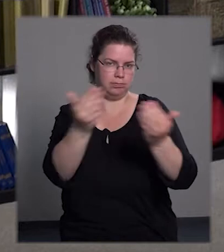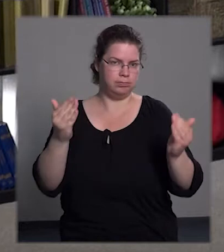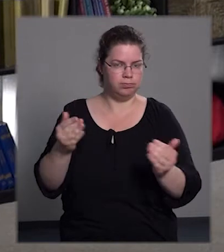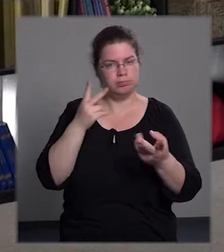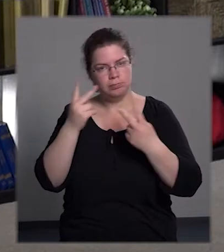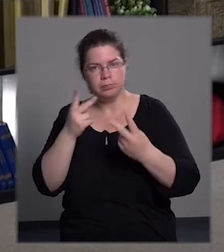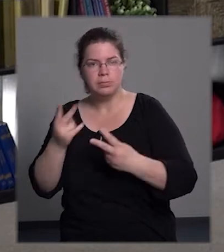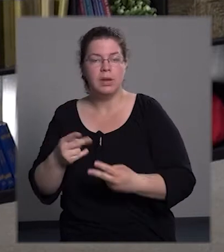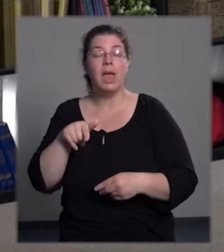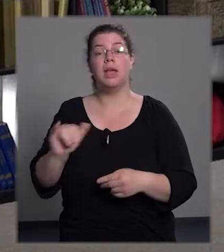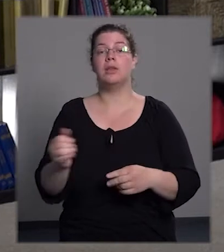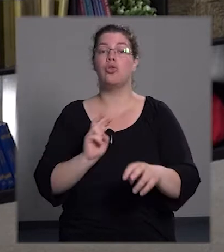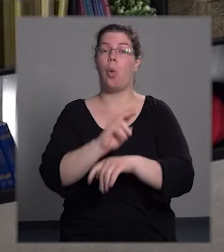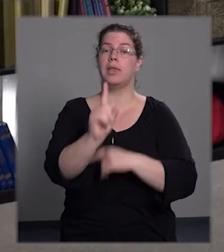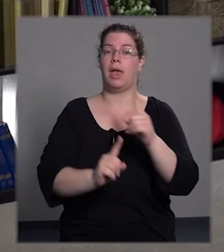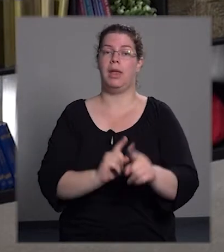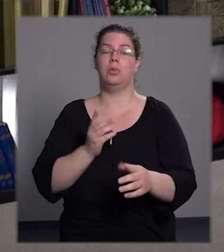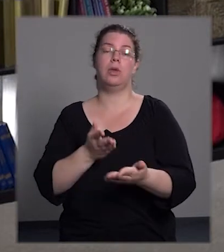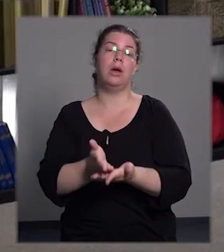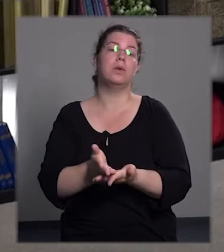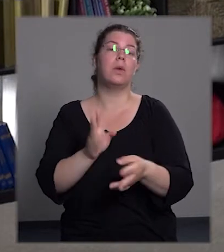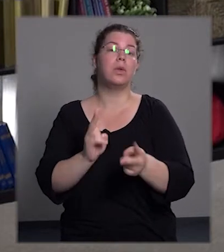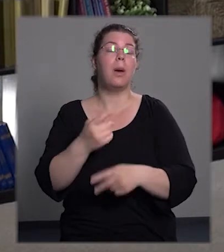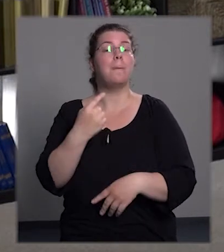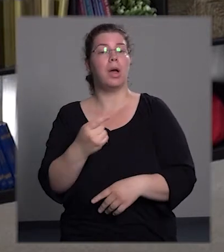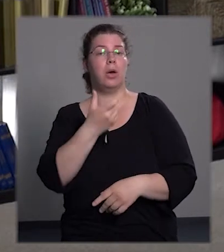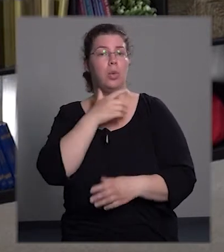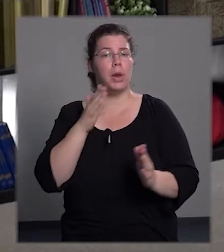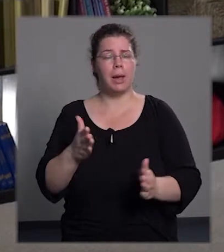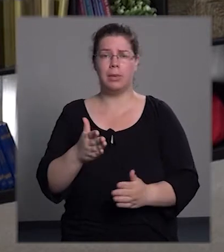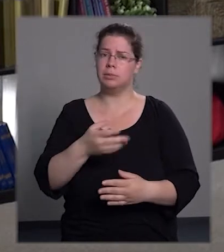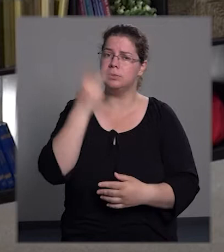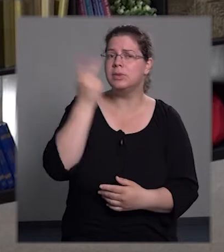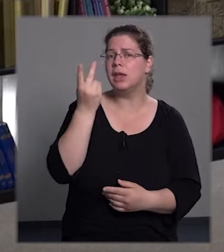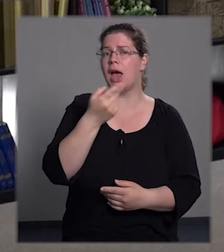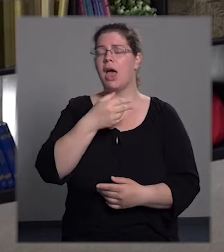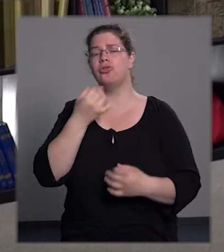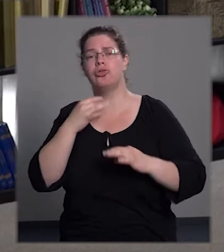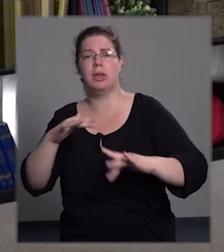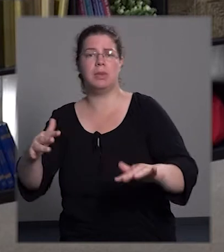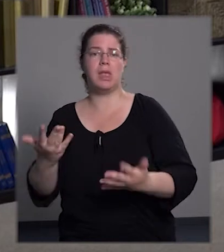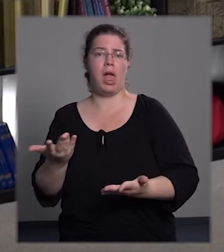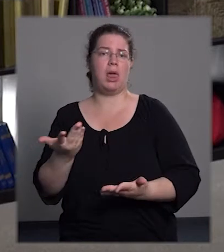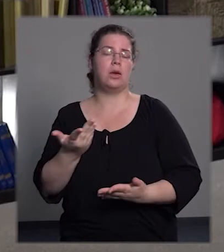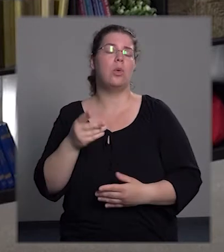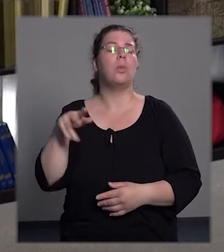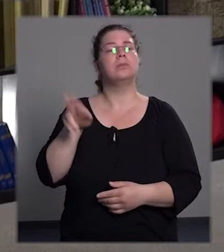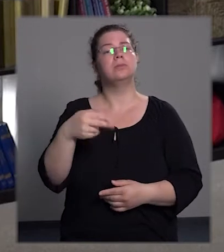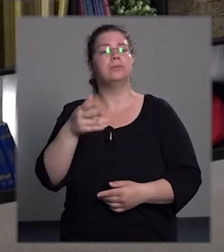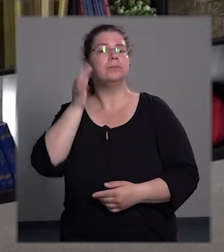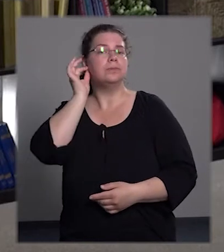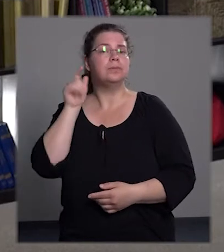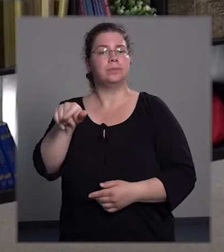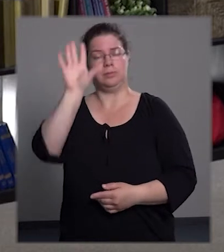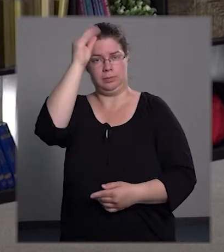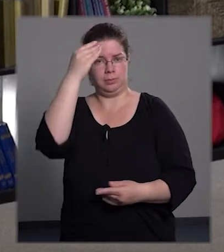is hozzájárult ahhoz, hogy ennek a maga korában nagyon híres és nagyon népszerű művésznőnek az emlékét így is megőrizzük, és a jelenben